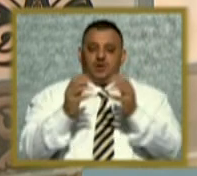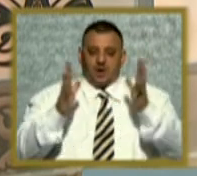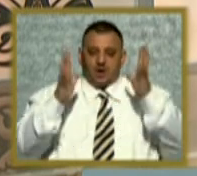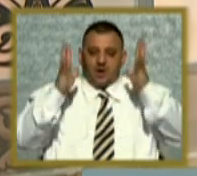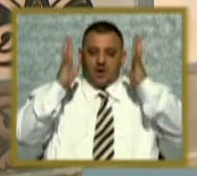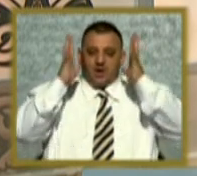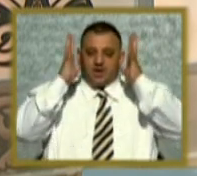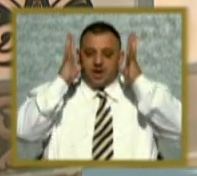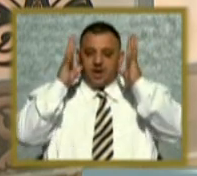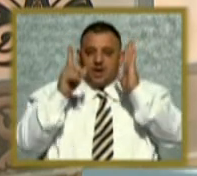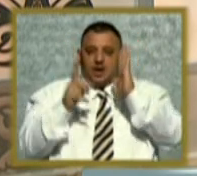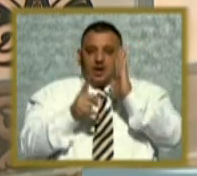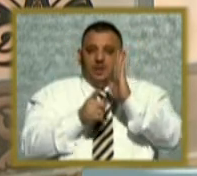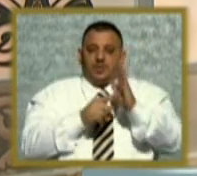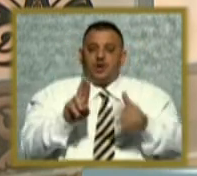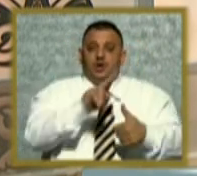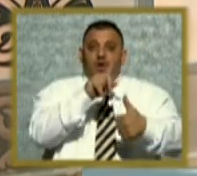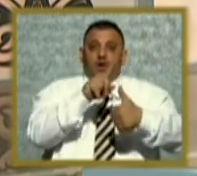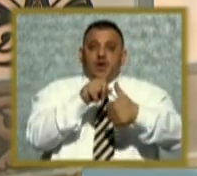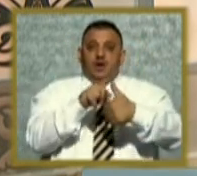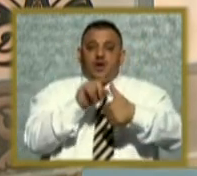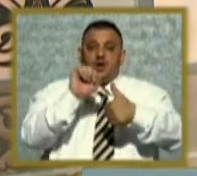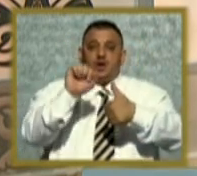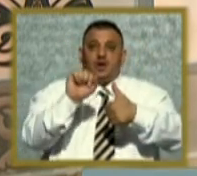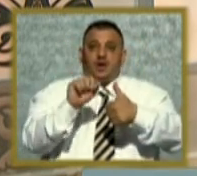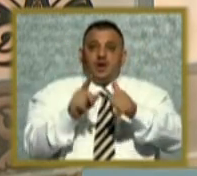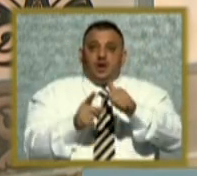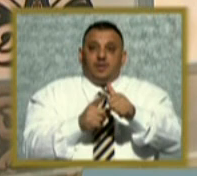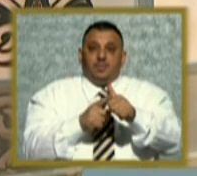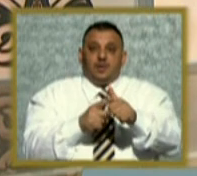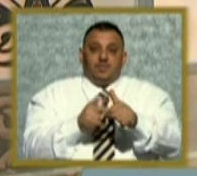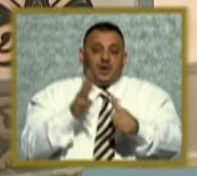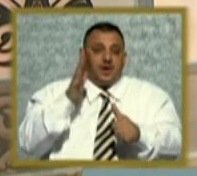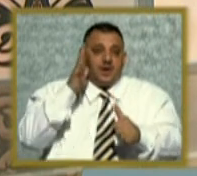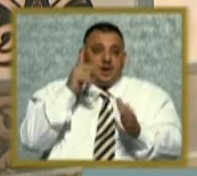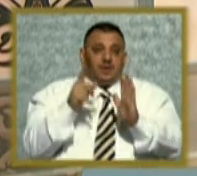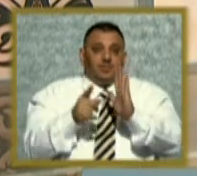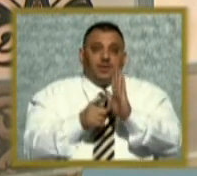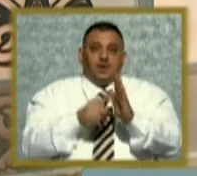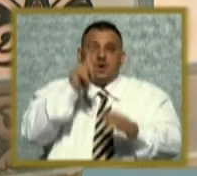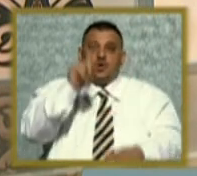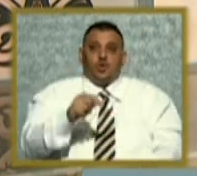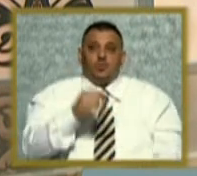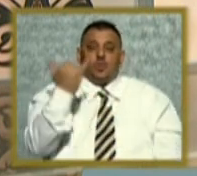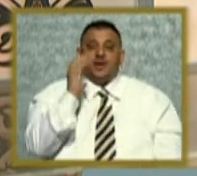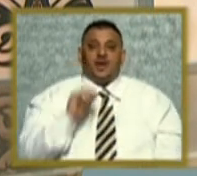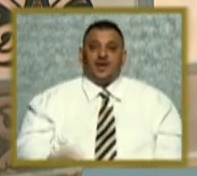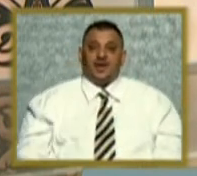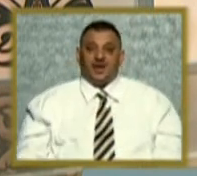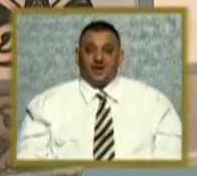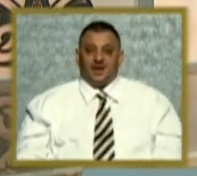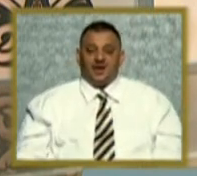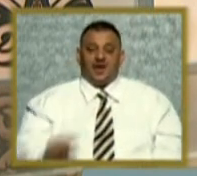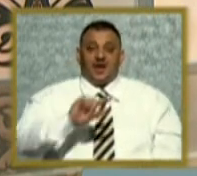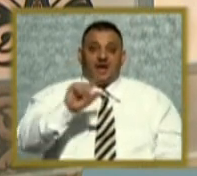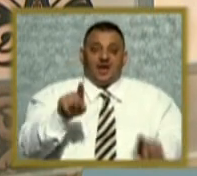ويسر لنا السؤال من حضرتك أن يجعلنا من الموحدين في جلاله فيظلنا في ظل يوم لا ظل إلا ظله. ولكن يا